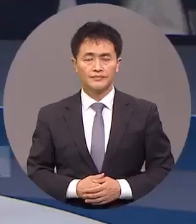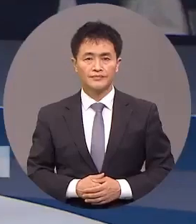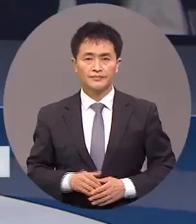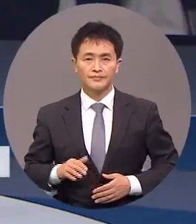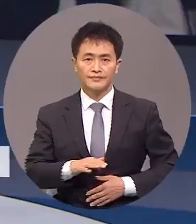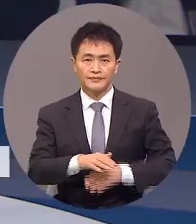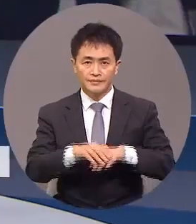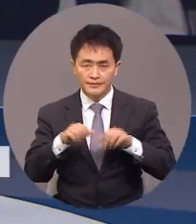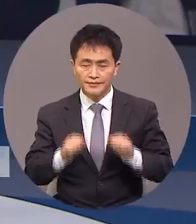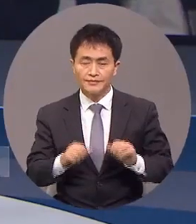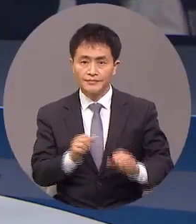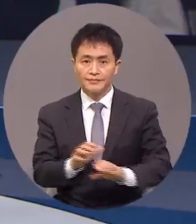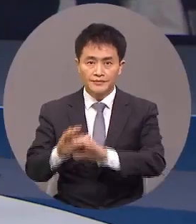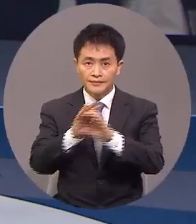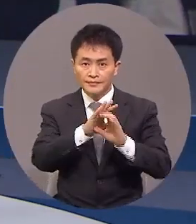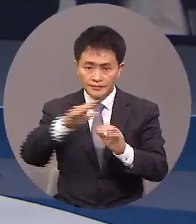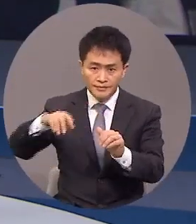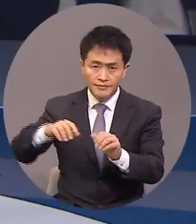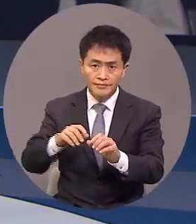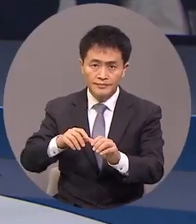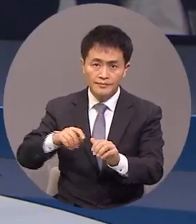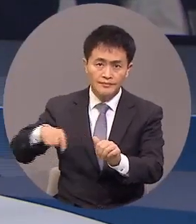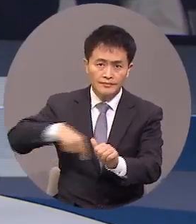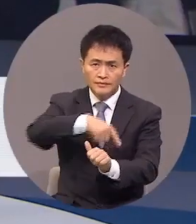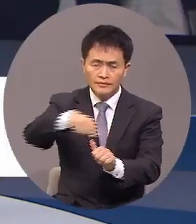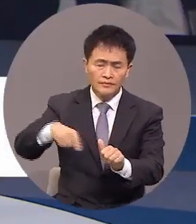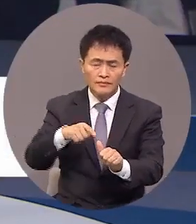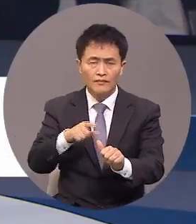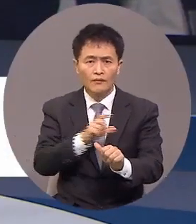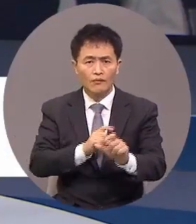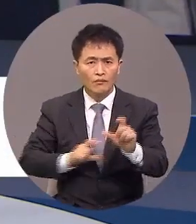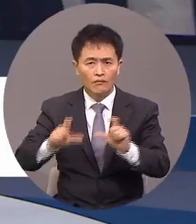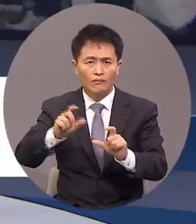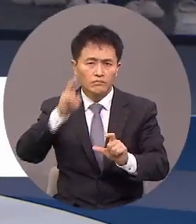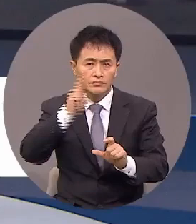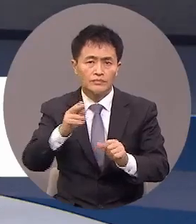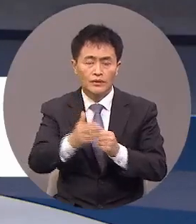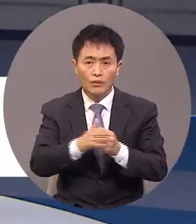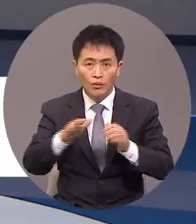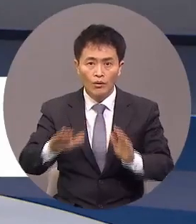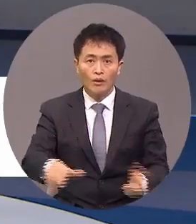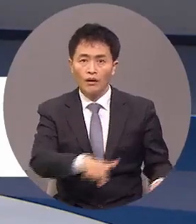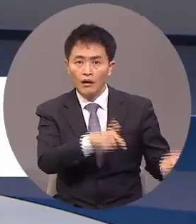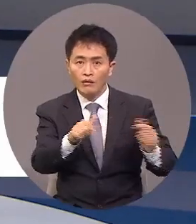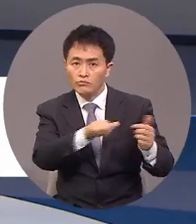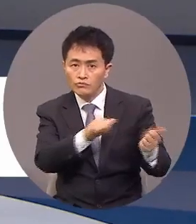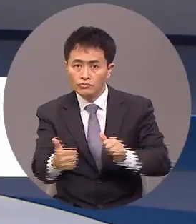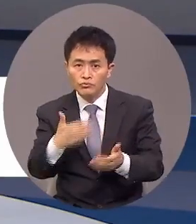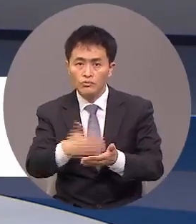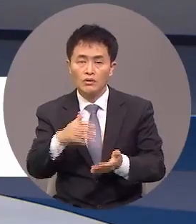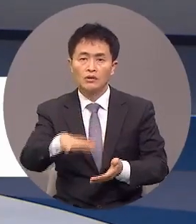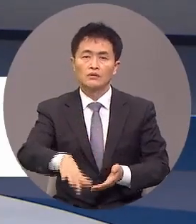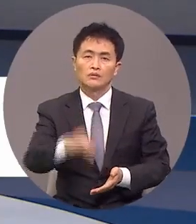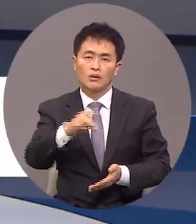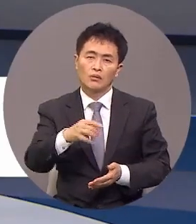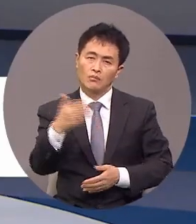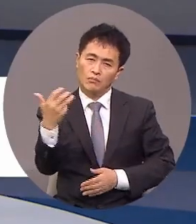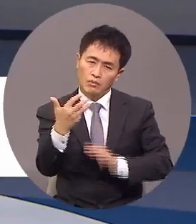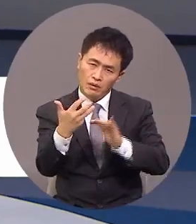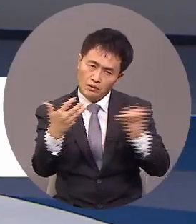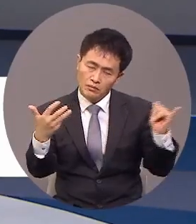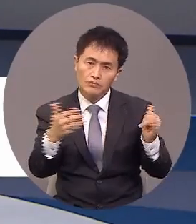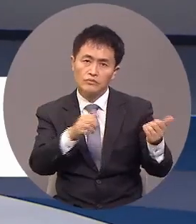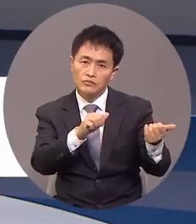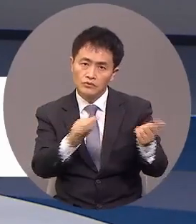여러분 안녕하십니까. 코로나19 상황이 갈수록 더 심각해지고 있습니다. 오늘은 하루 사망자 수가 처음으로 80명대에